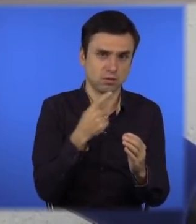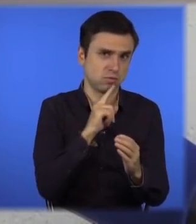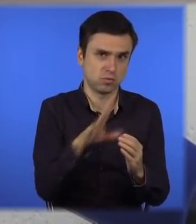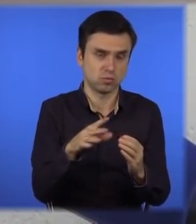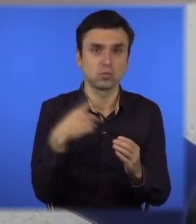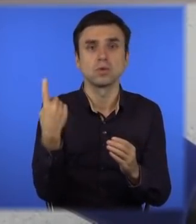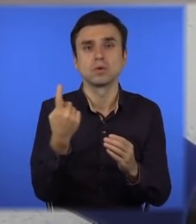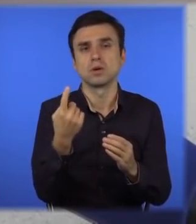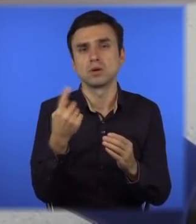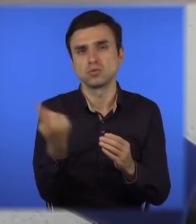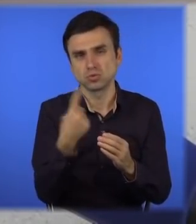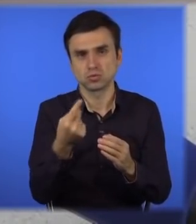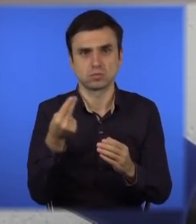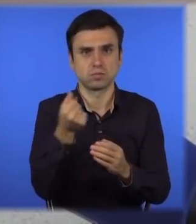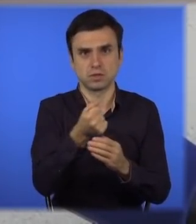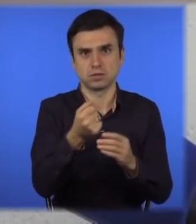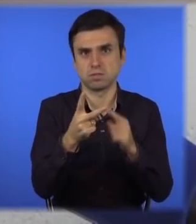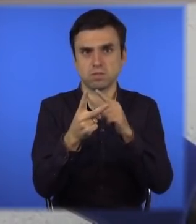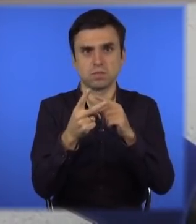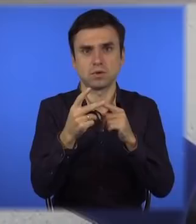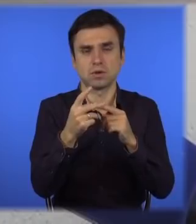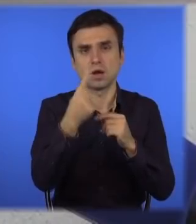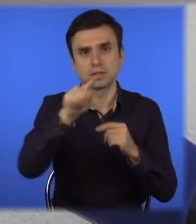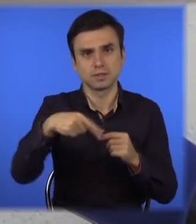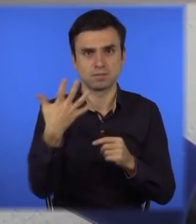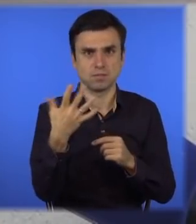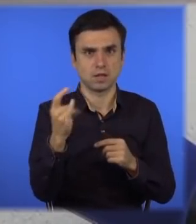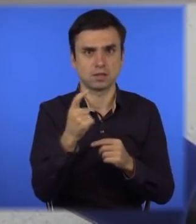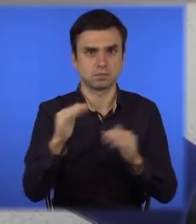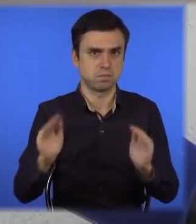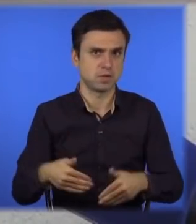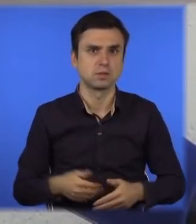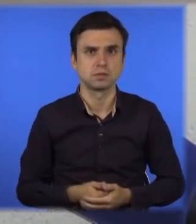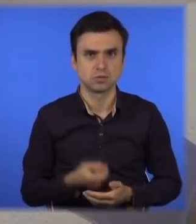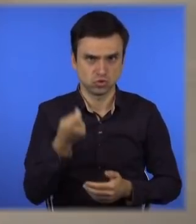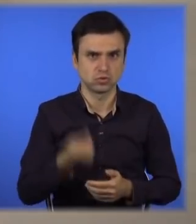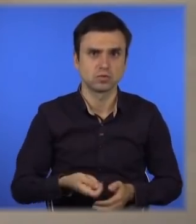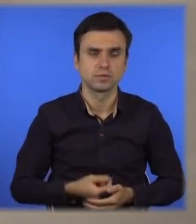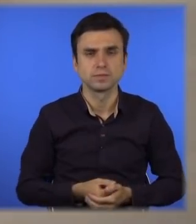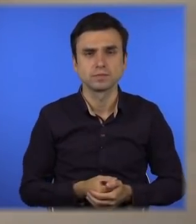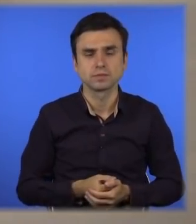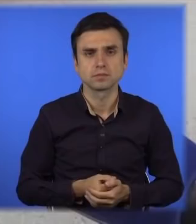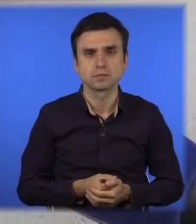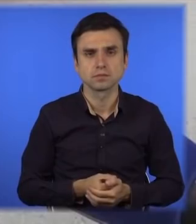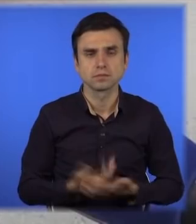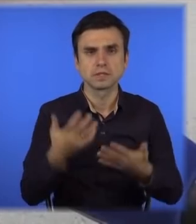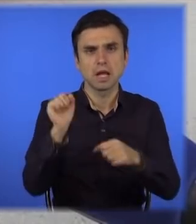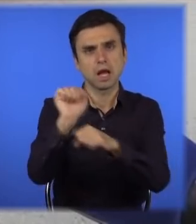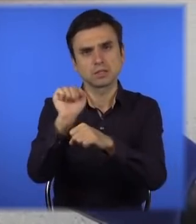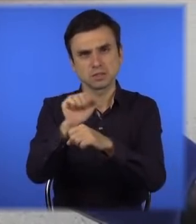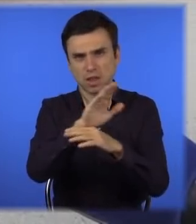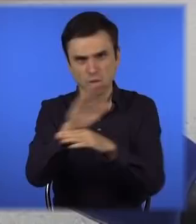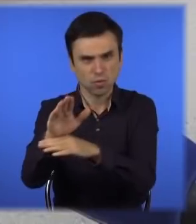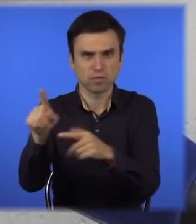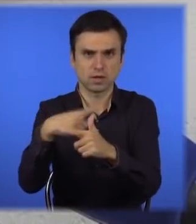відмови Криворізької теплоцентралі у встановленні в їхніх будинках вузлів комерційного обліку з теплової енергії. Костянтин Усов